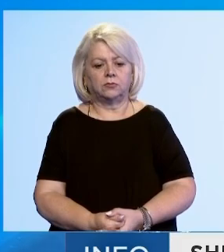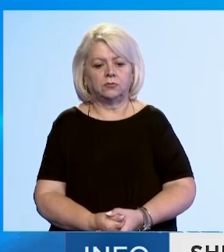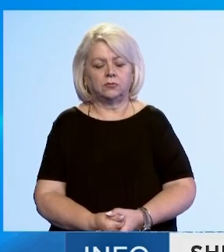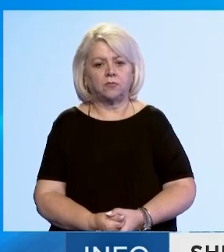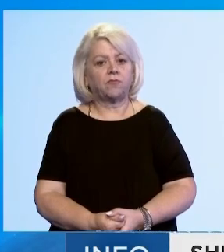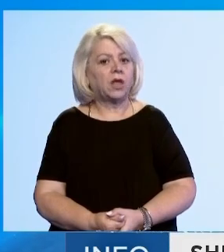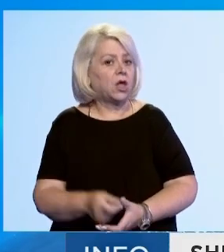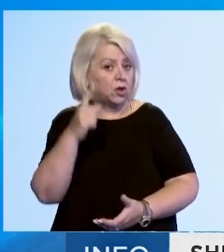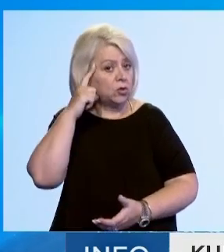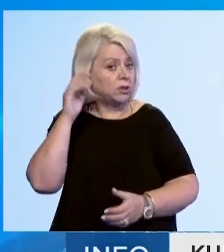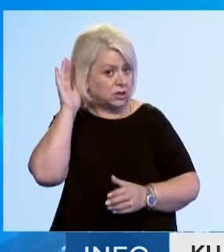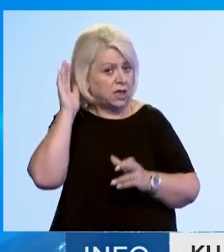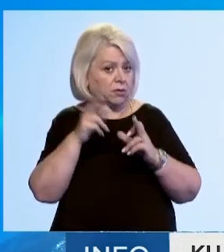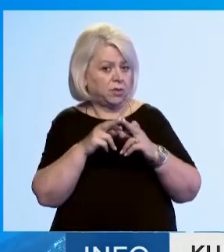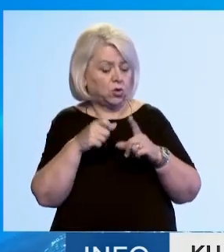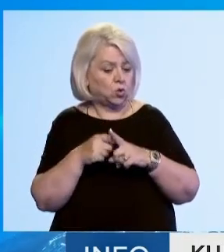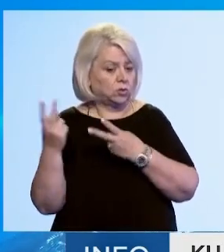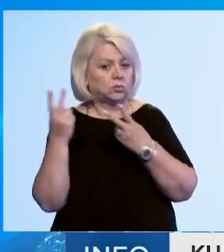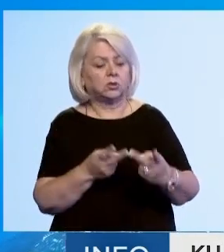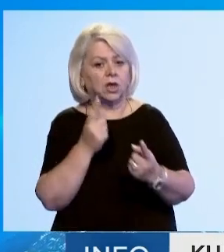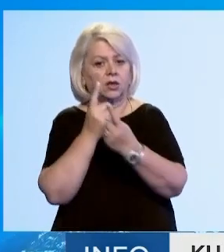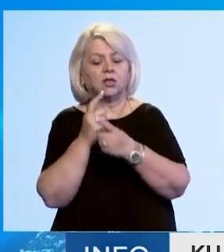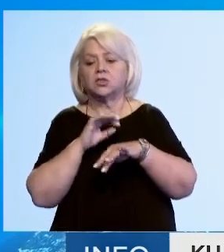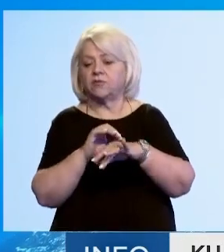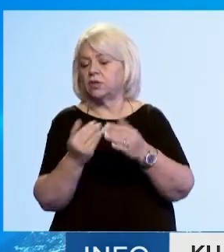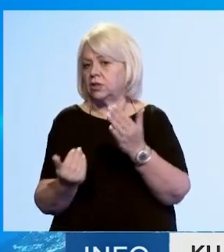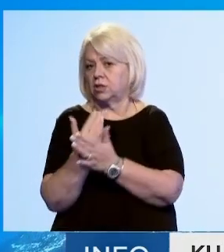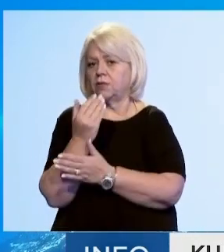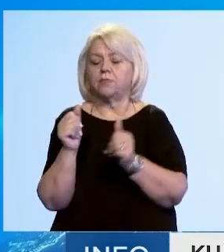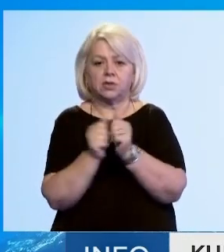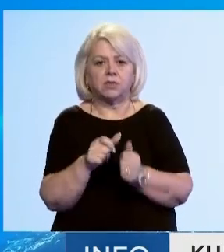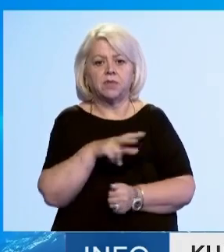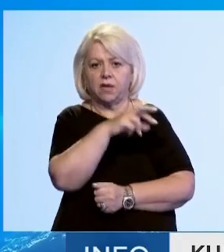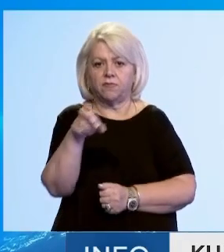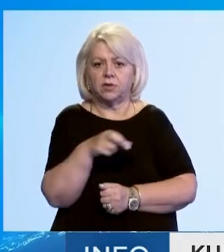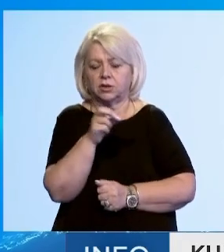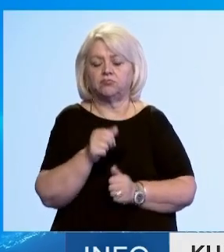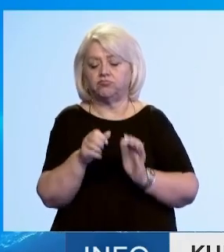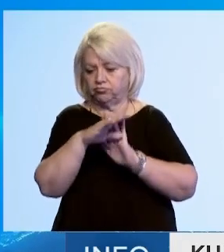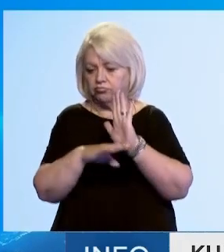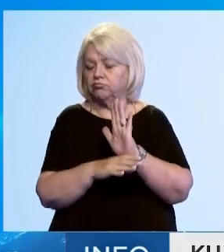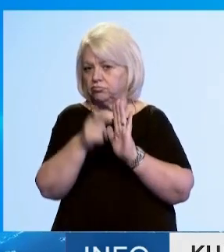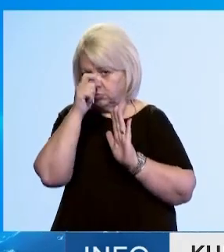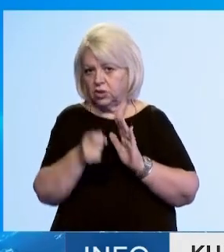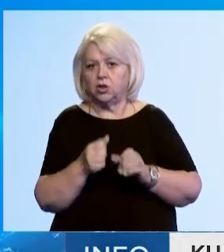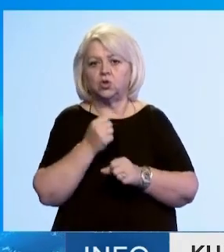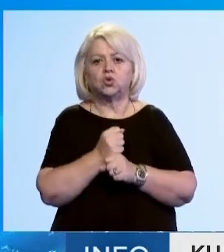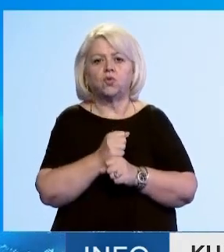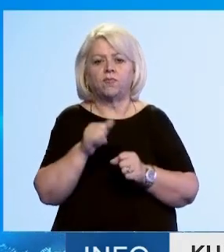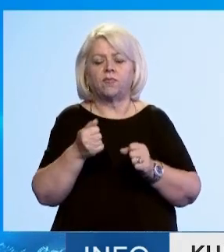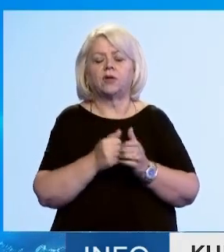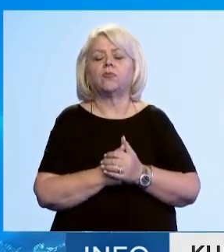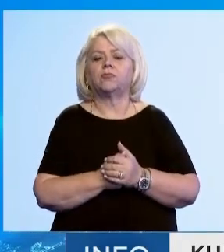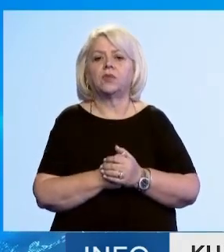E kryeministri Albin Kurti ka pritur në takim shefin e ri të misionit të Bashkimit Evropian për sundimin e ligjit, Giovanni Petro